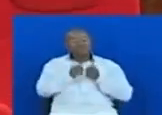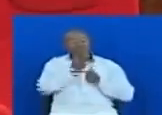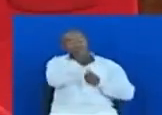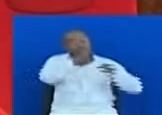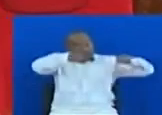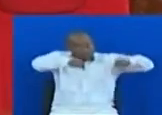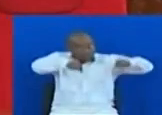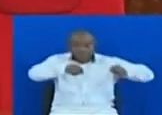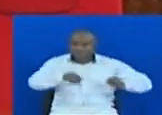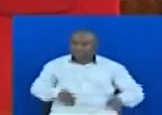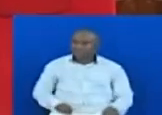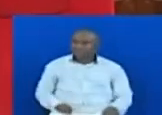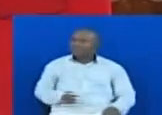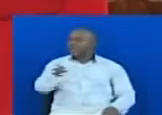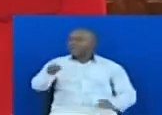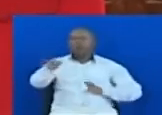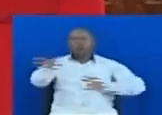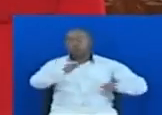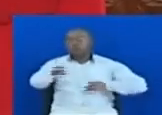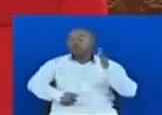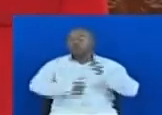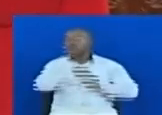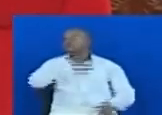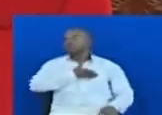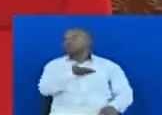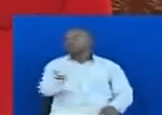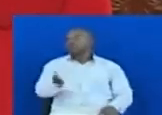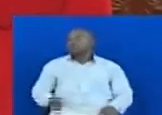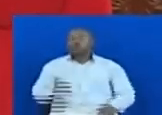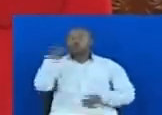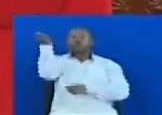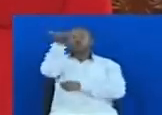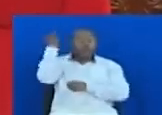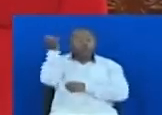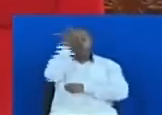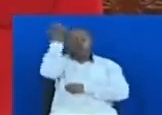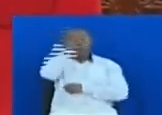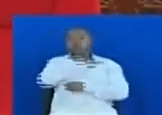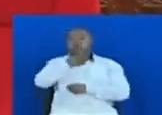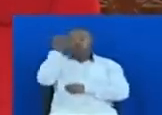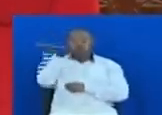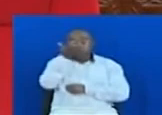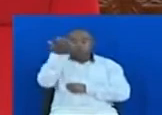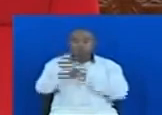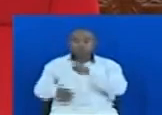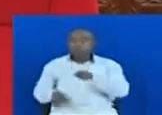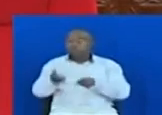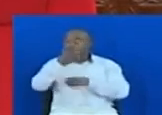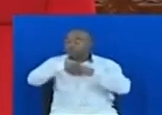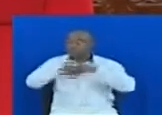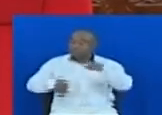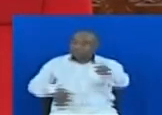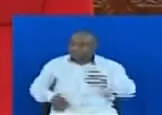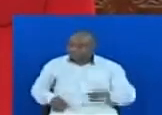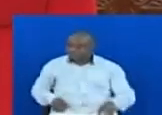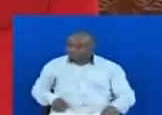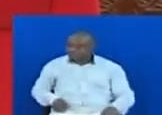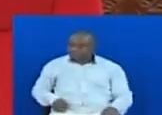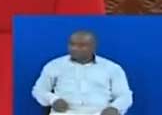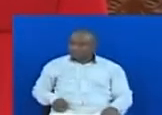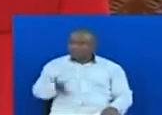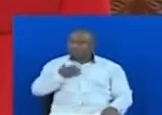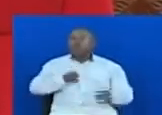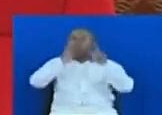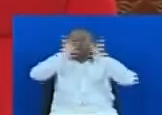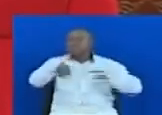Spika, watu hao wamesumbua viongozi wetu leo kuliza ving'ola, ukiachilia mbali ili kwenda kusalimia, wameibrandi namna gani